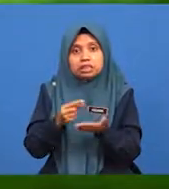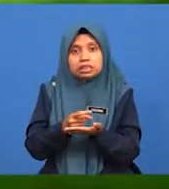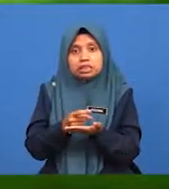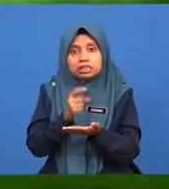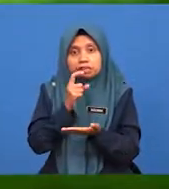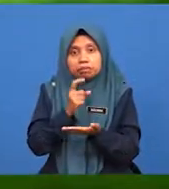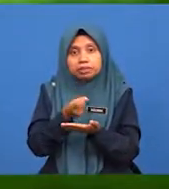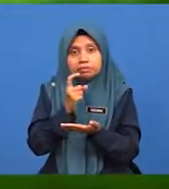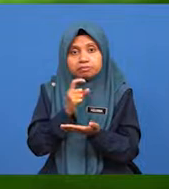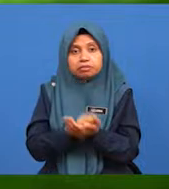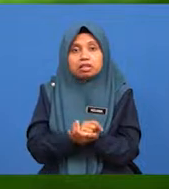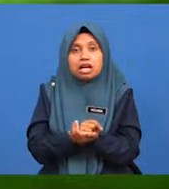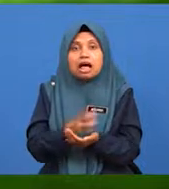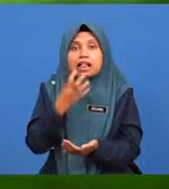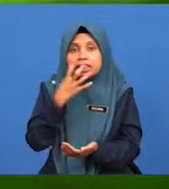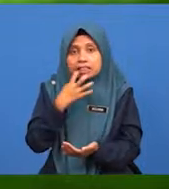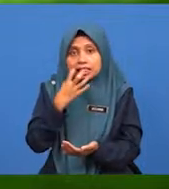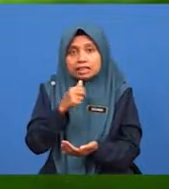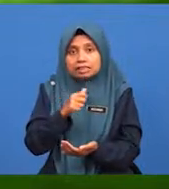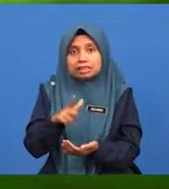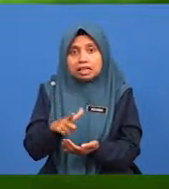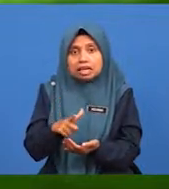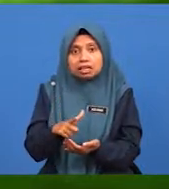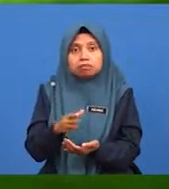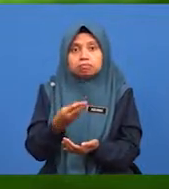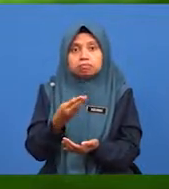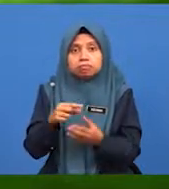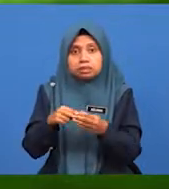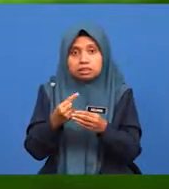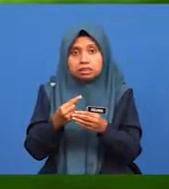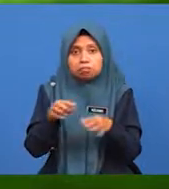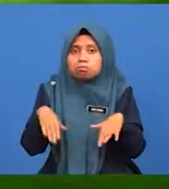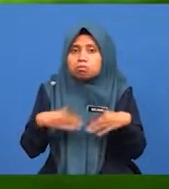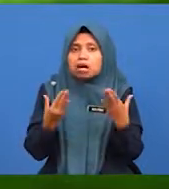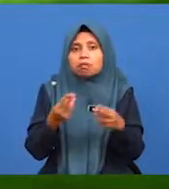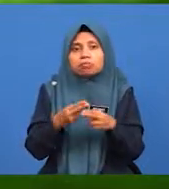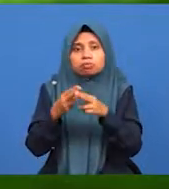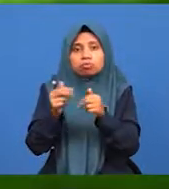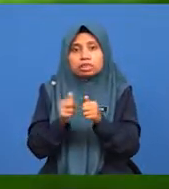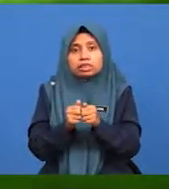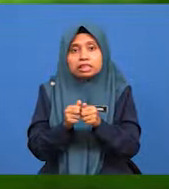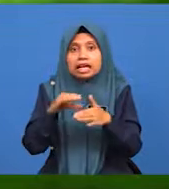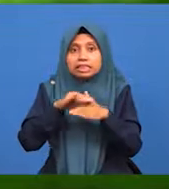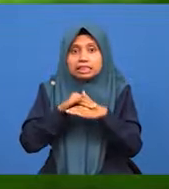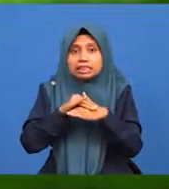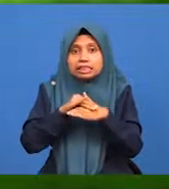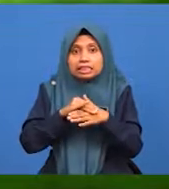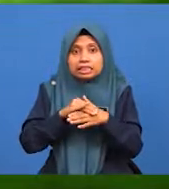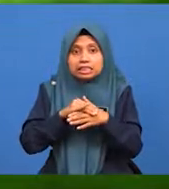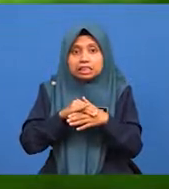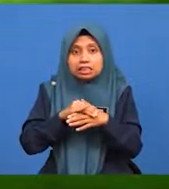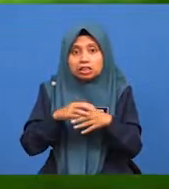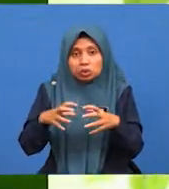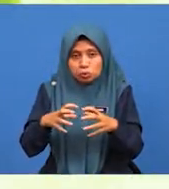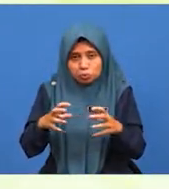Jika nanas, penjodoh bilangannya ialah biji, bagaimana pula dengan isi durian seperti